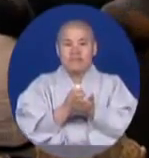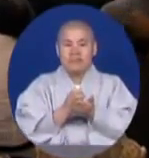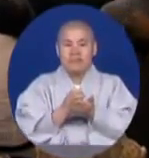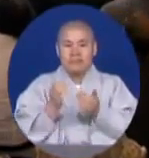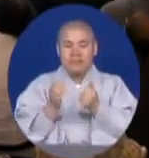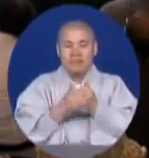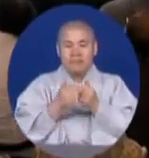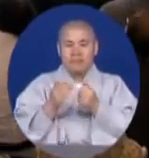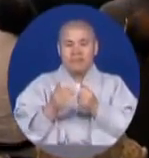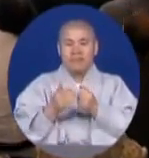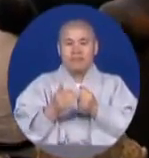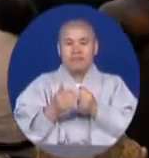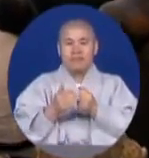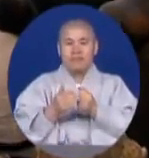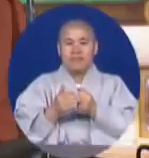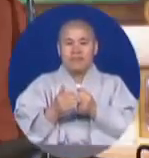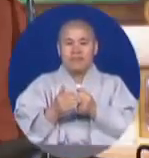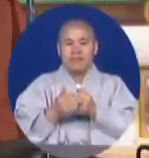그러니까